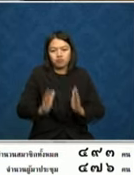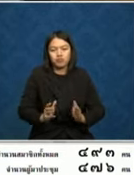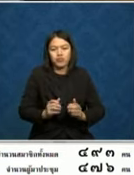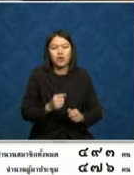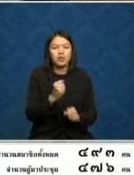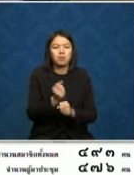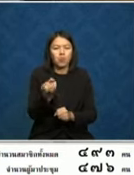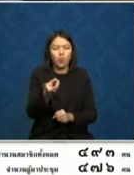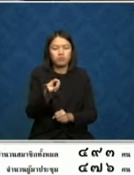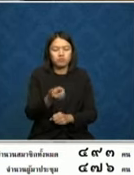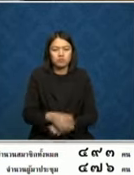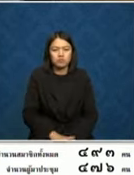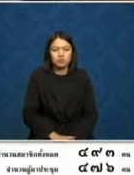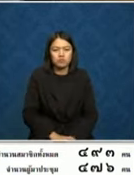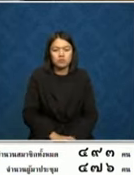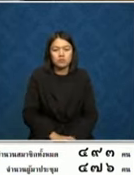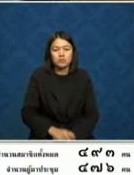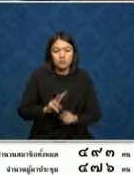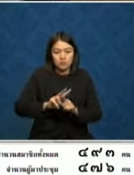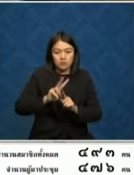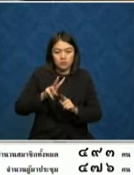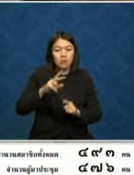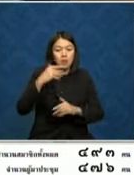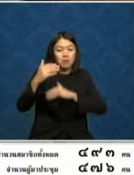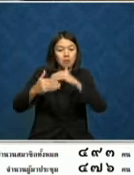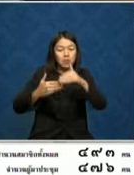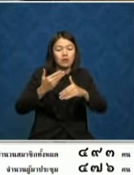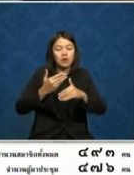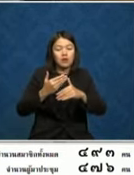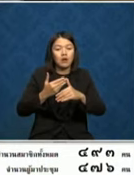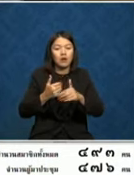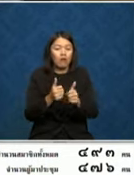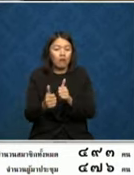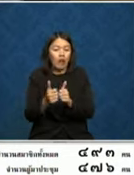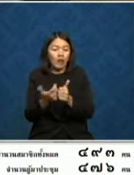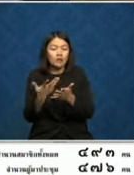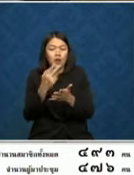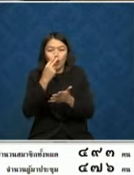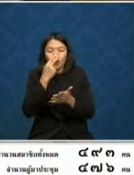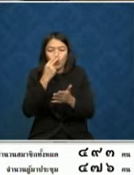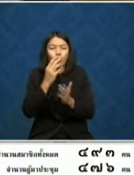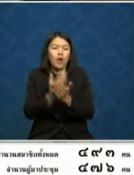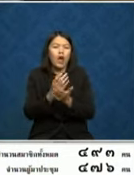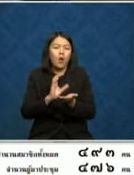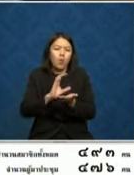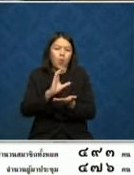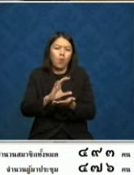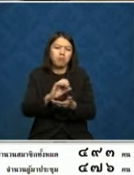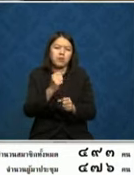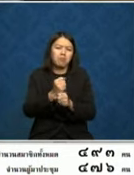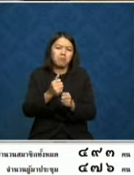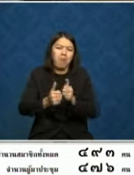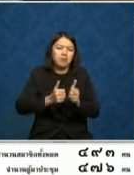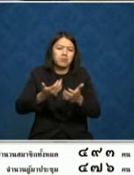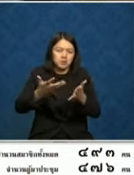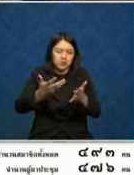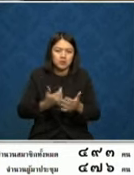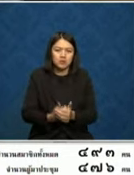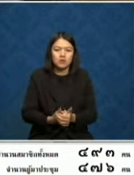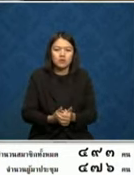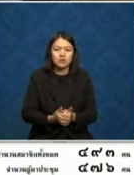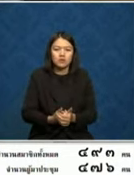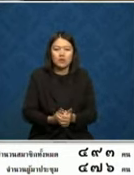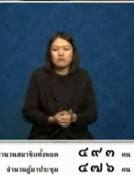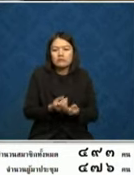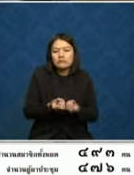ราทำน้อยมากนะครับ 2. พัฒนาศักยภาพในการแข่งขันซึ่งผมเห็นงบประมาณนี้ไม่ค่อยได้ทำเลยนะครับเพราะถูกดูดไปแ